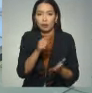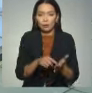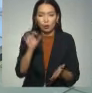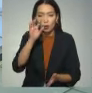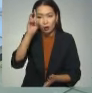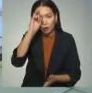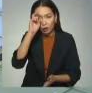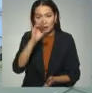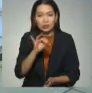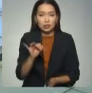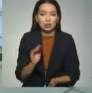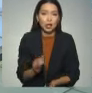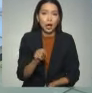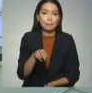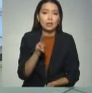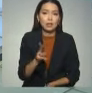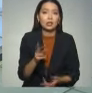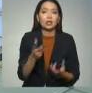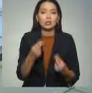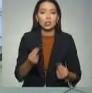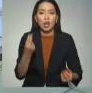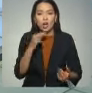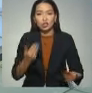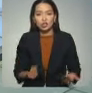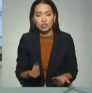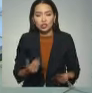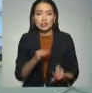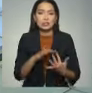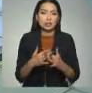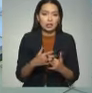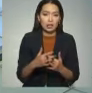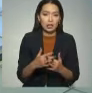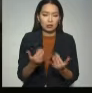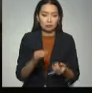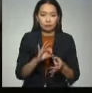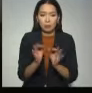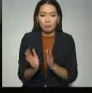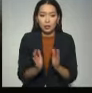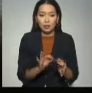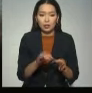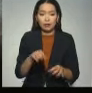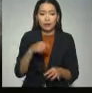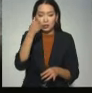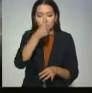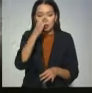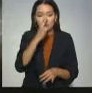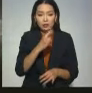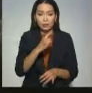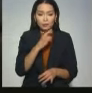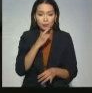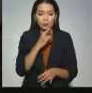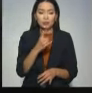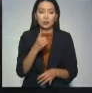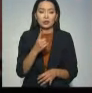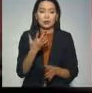государства и в части АПК, а также качества жизни на селе. Мои коллеги обо всем по порядку. В этом году Казахстан потерял